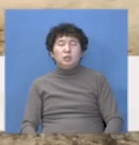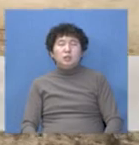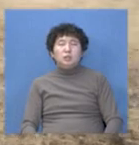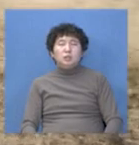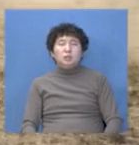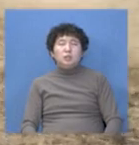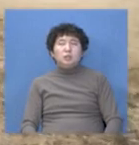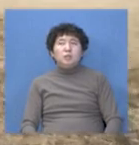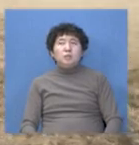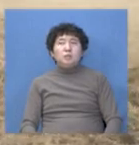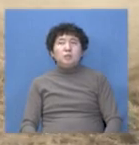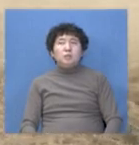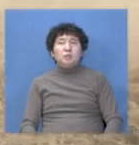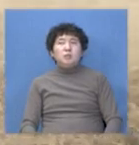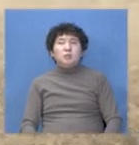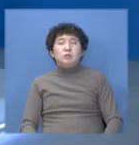Мақсат Нығметов, Алтай ақпарат.